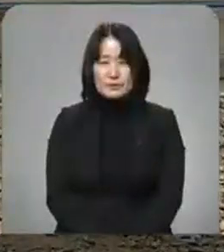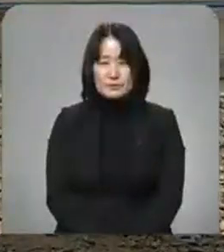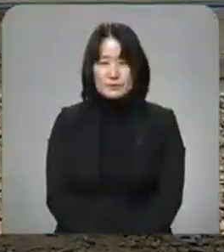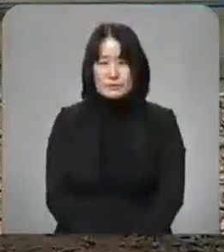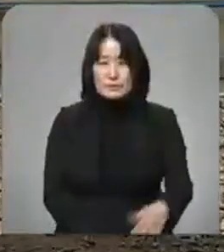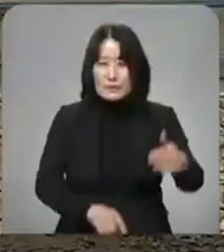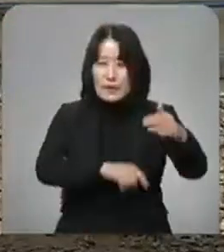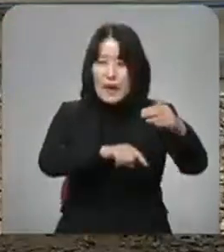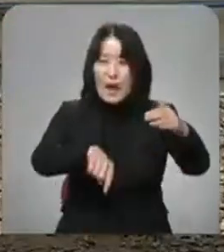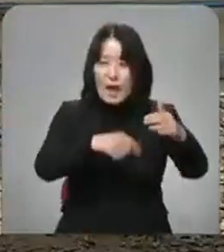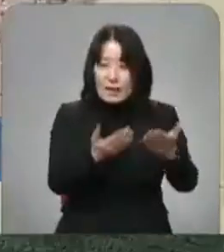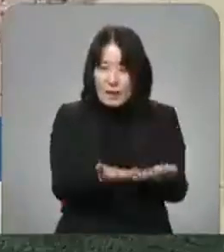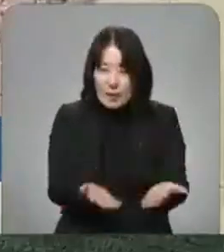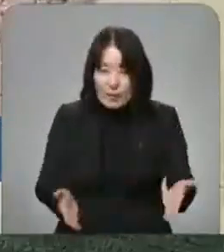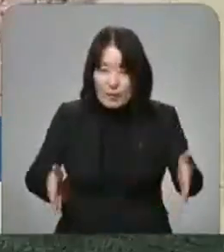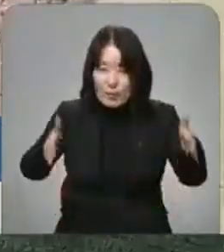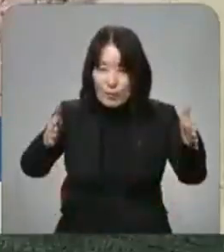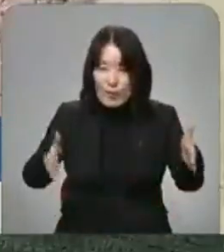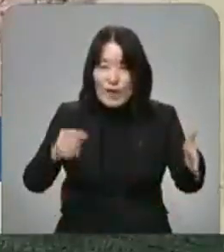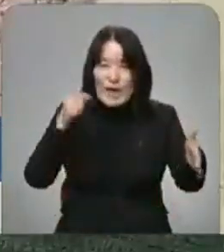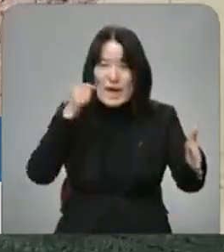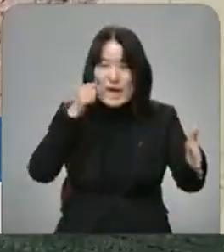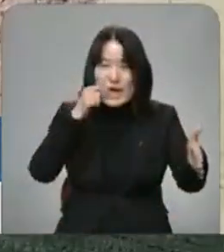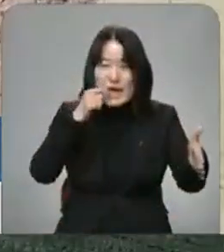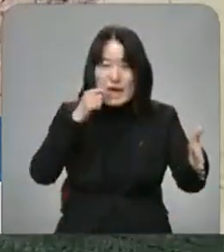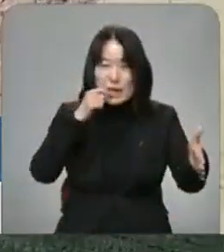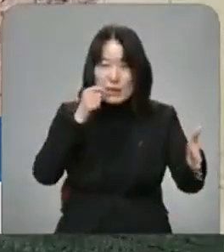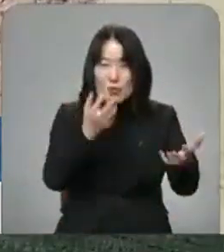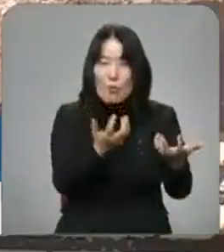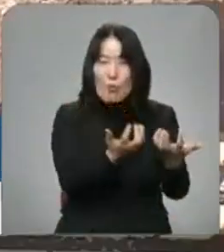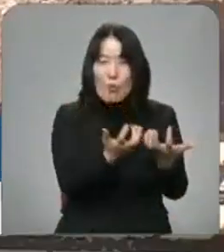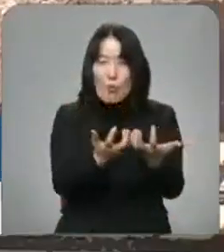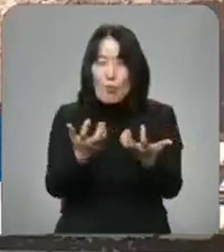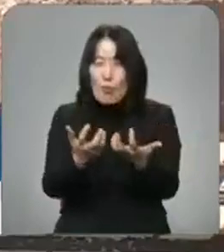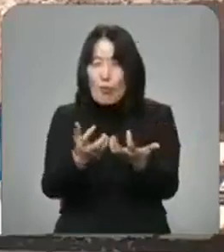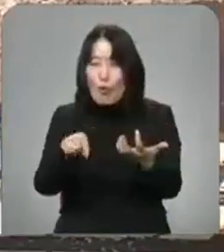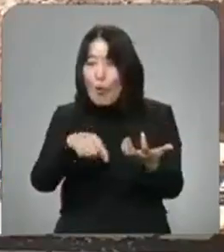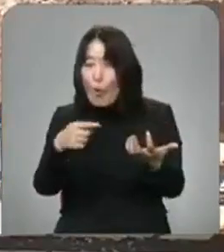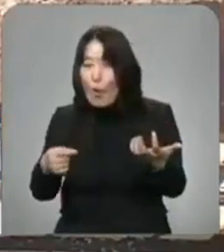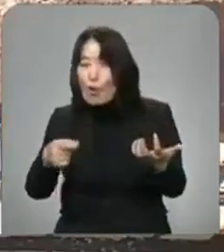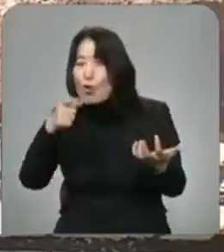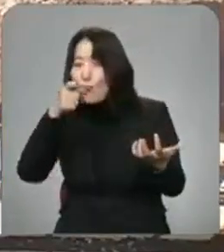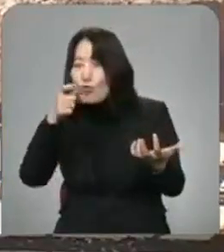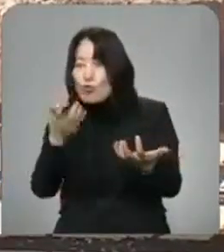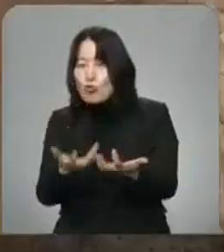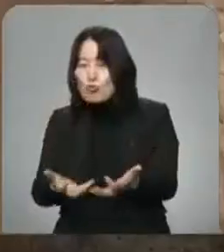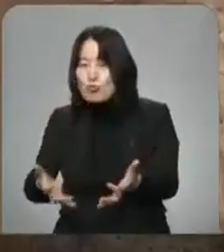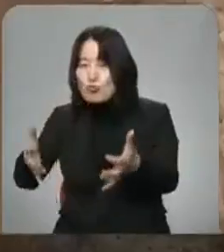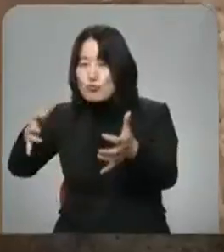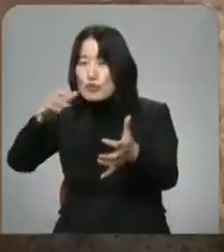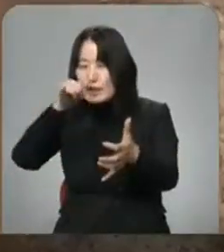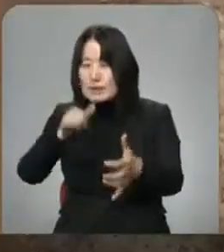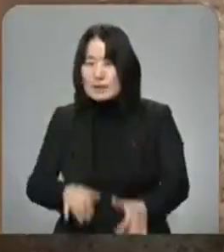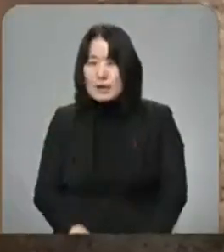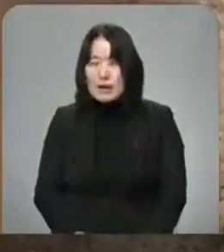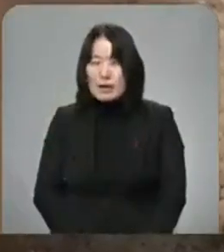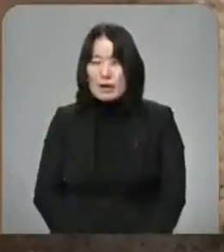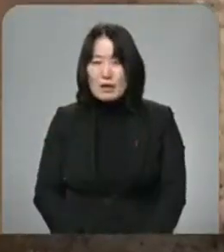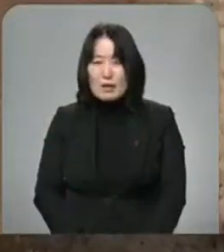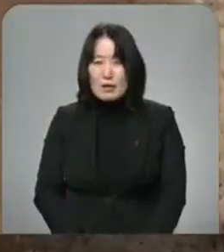실내 수영장처럼 보이는 수조에 하얀 소금이 가득합니다. 그 옆엔 물이 가득 고여 있습니다.